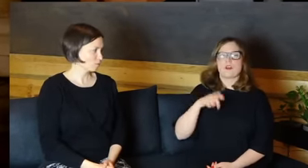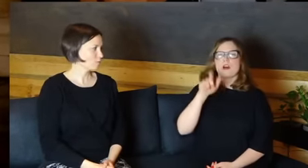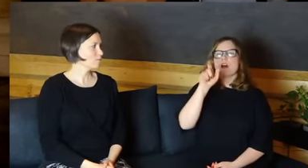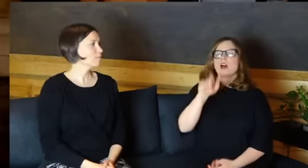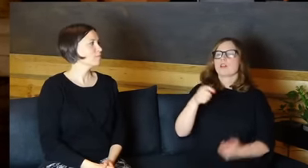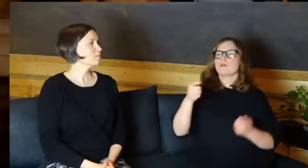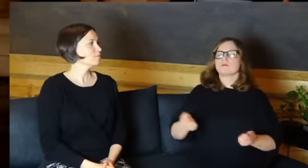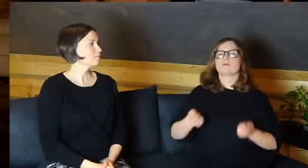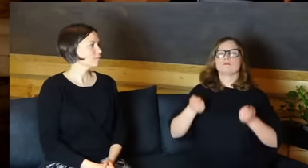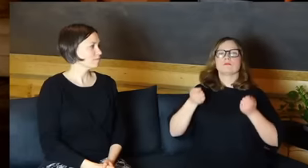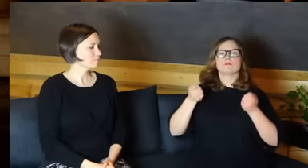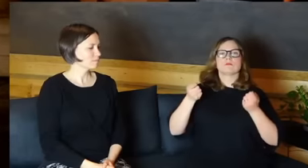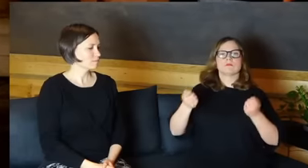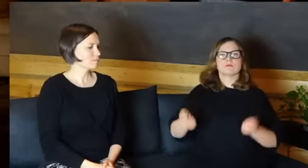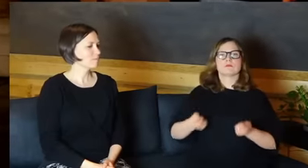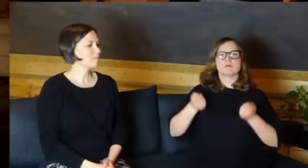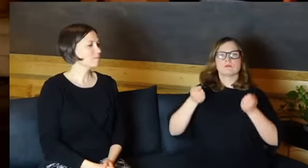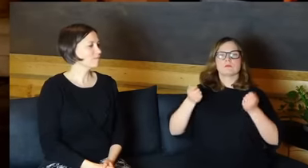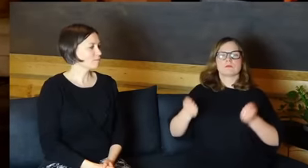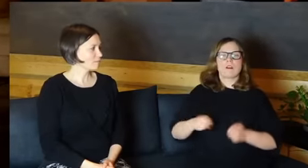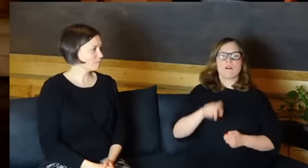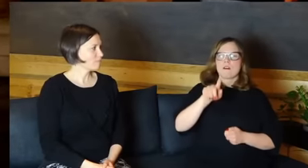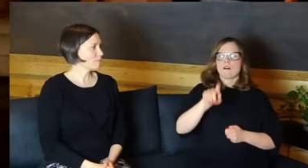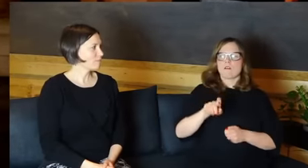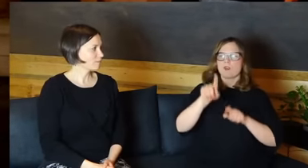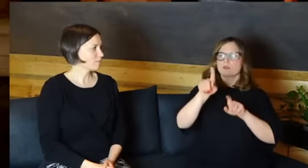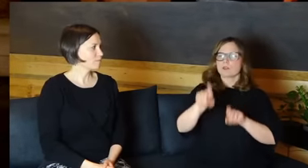Herodeshän se ajoi